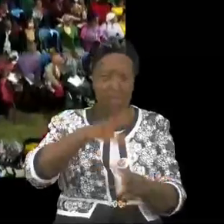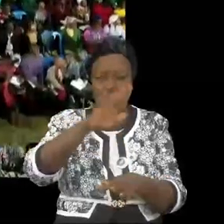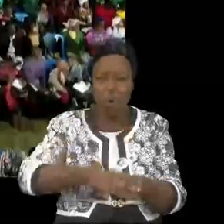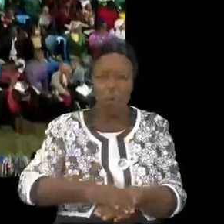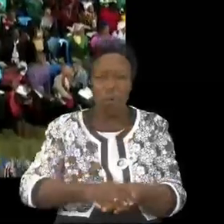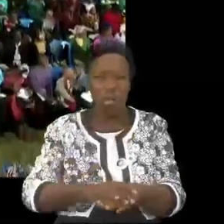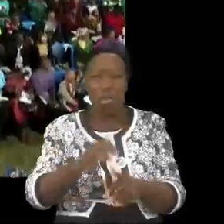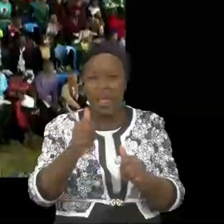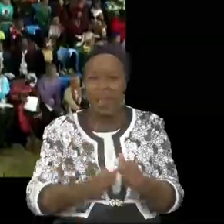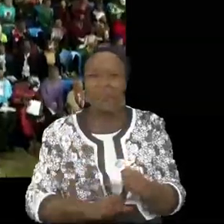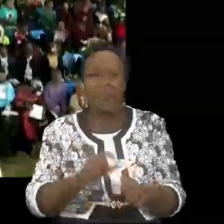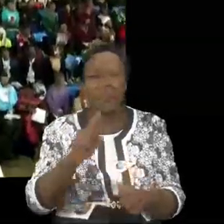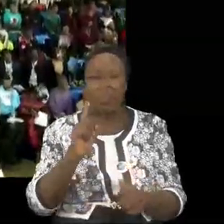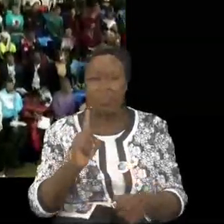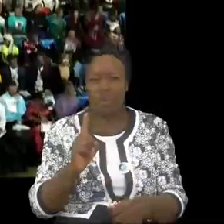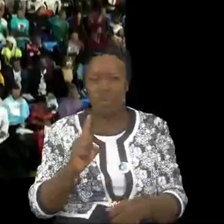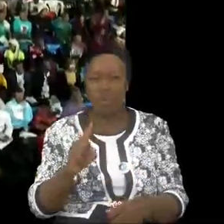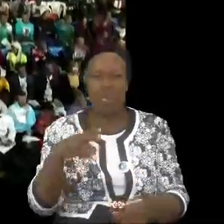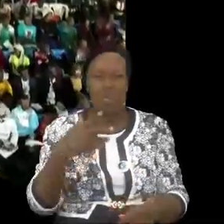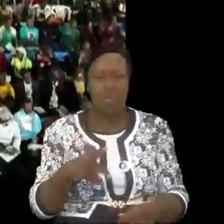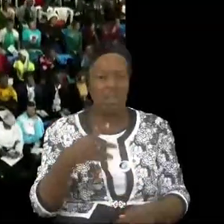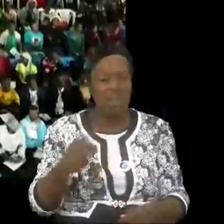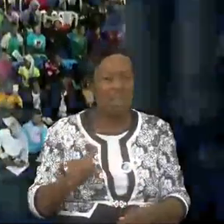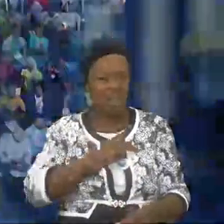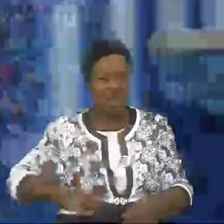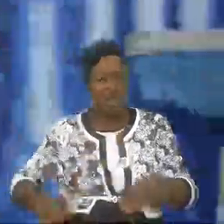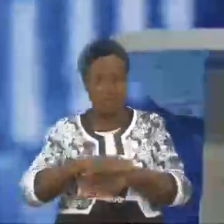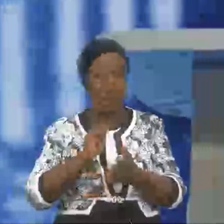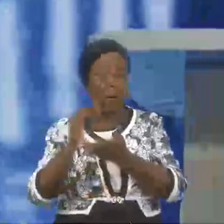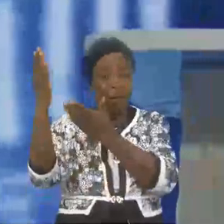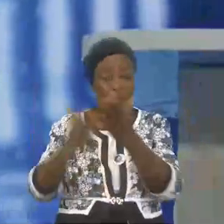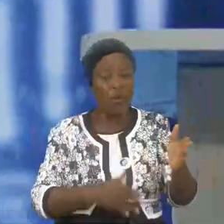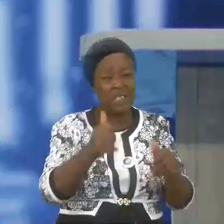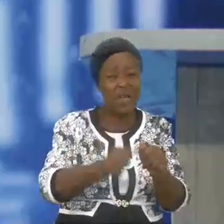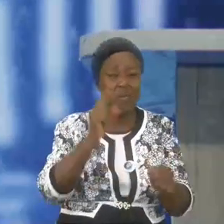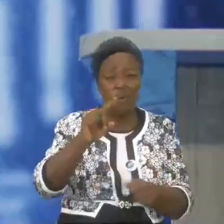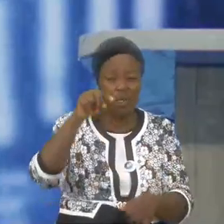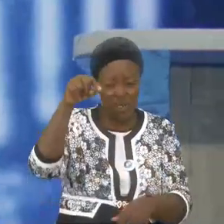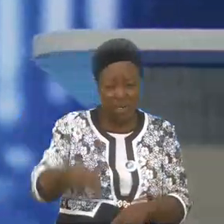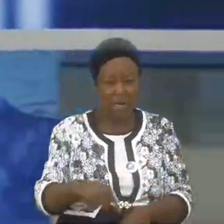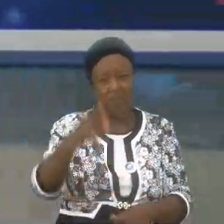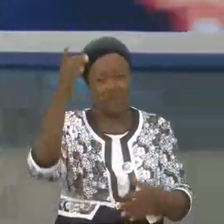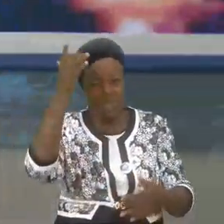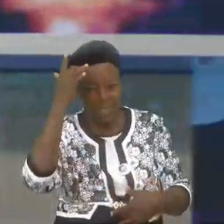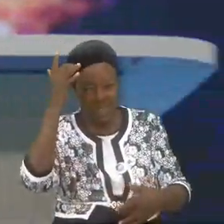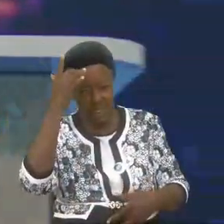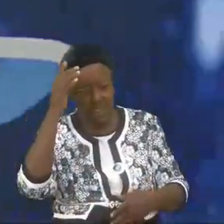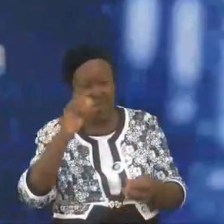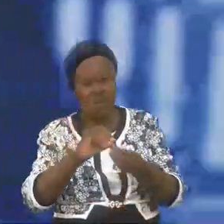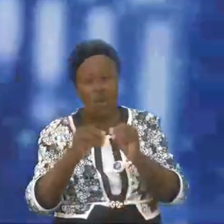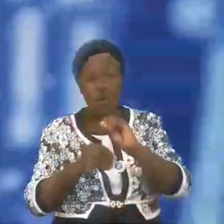qui ont marqué chacun et qui, ces royaumes qui ont fait tomber tout le monde par les maladies.